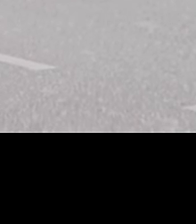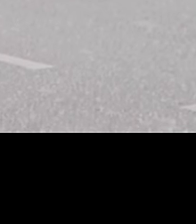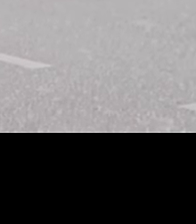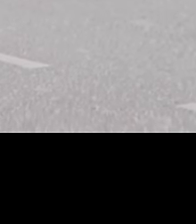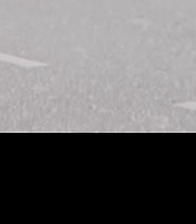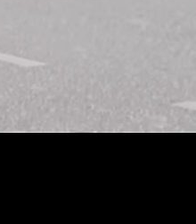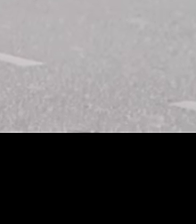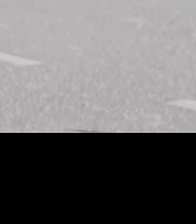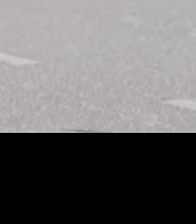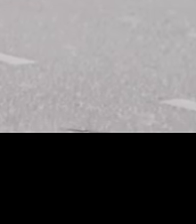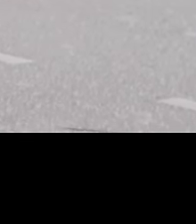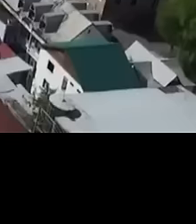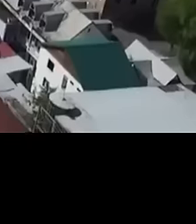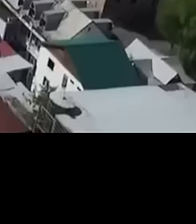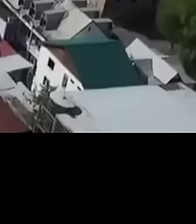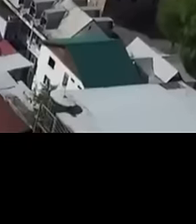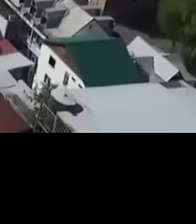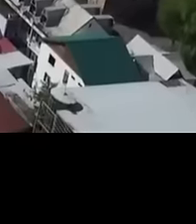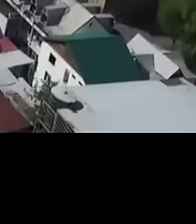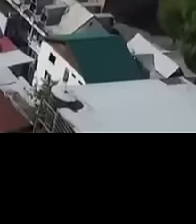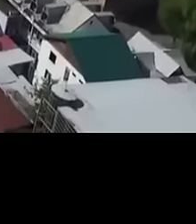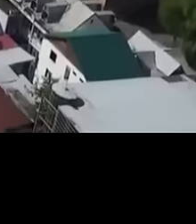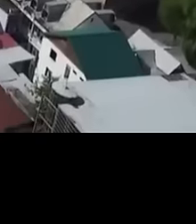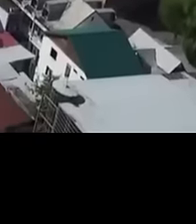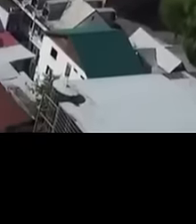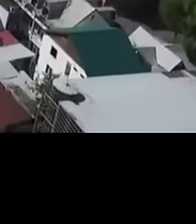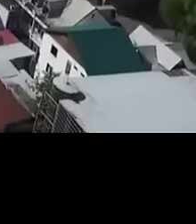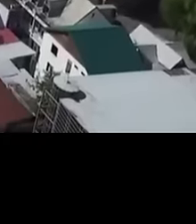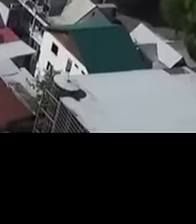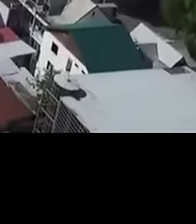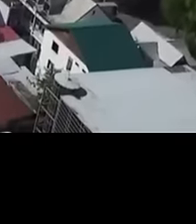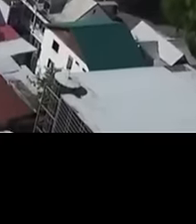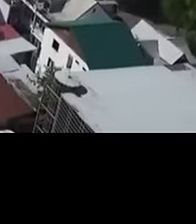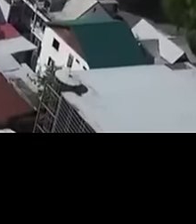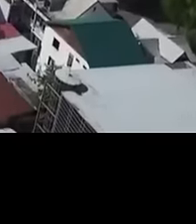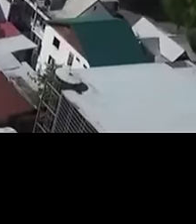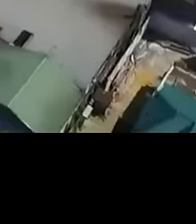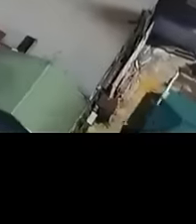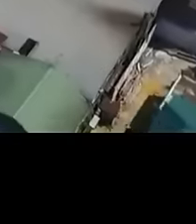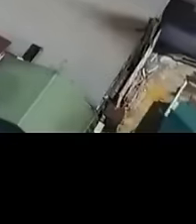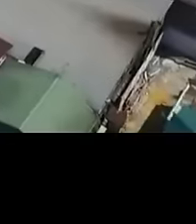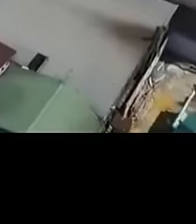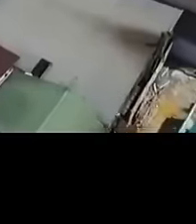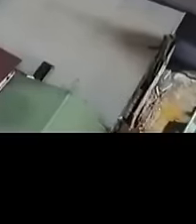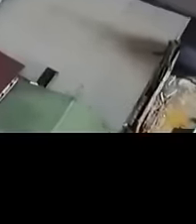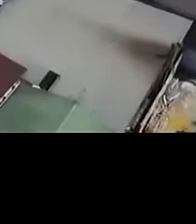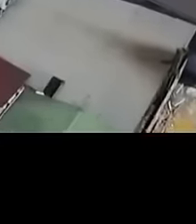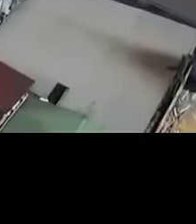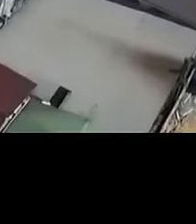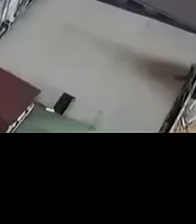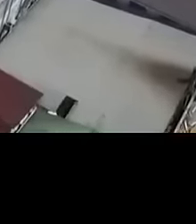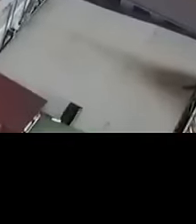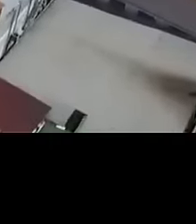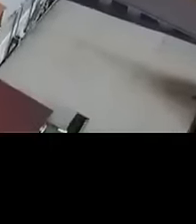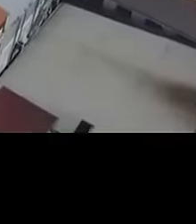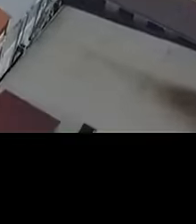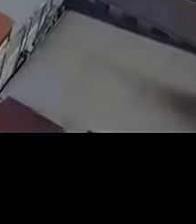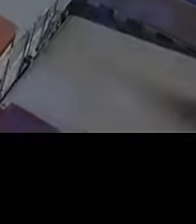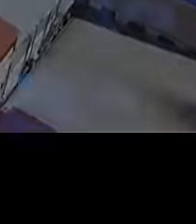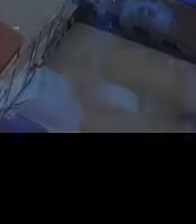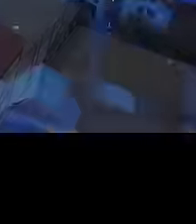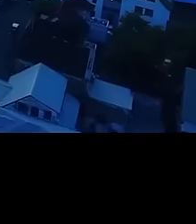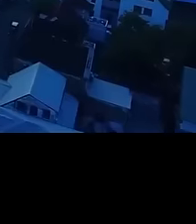wordt achtergelaten. Samen bouwen we aan een sterker, duurzamer en welvarender